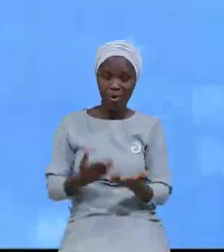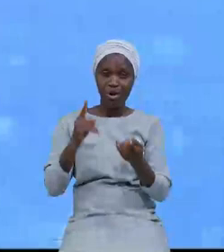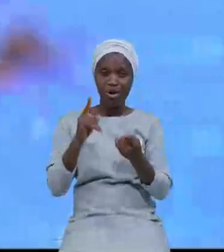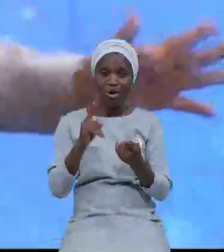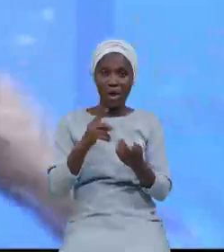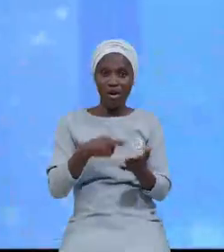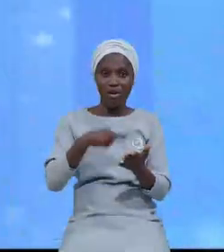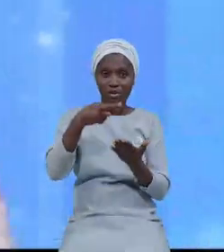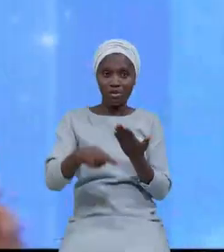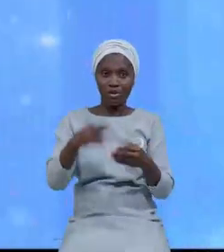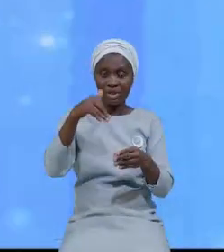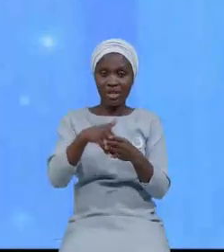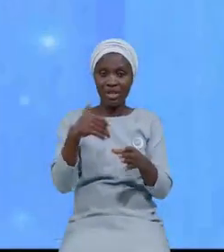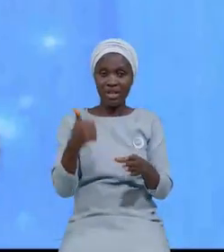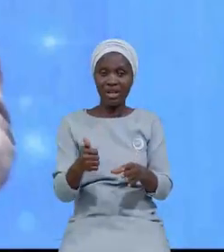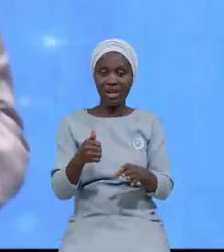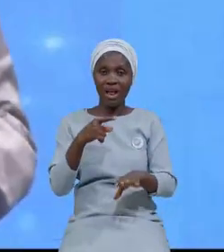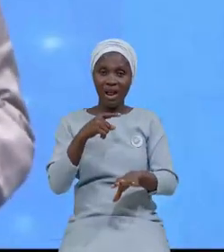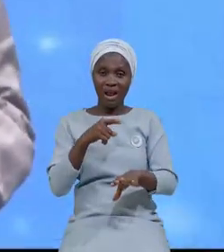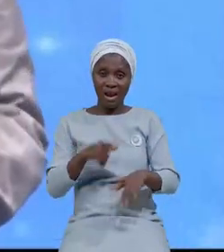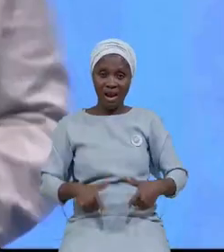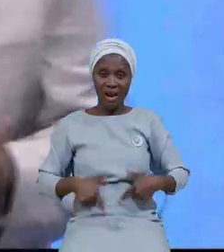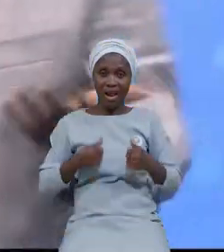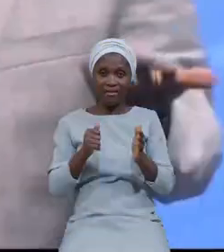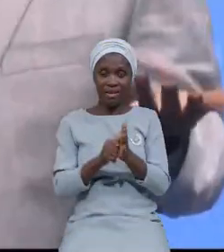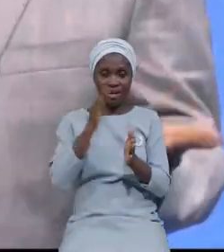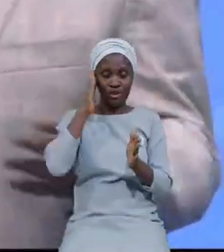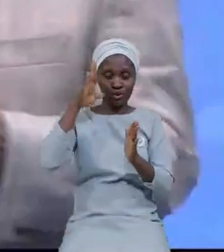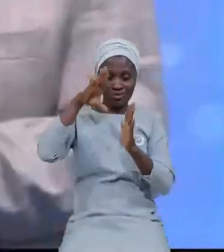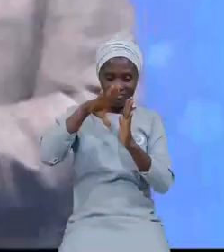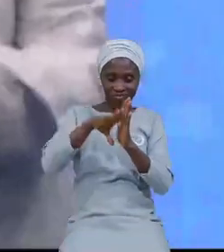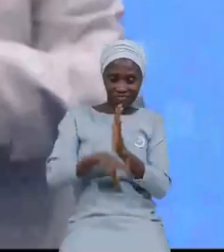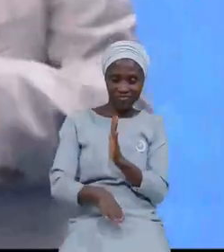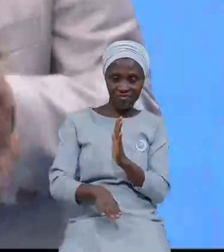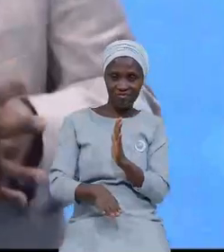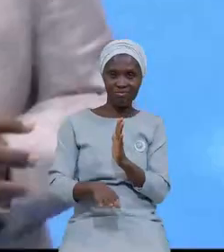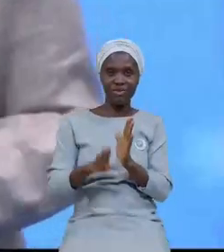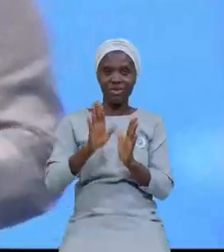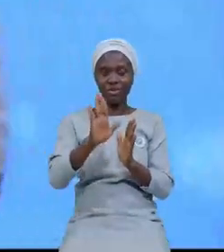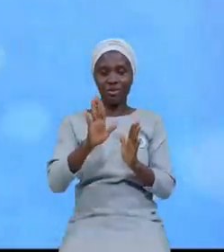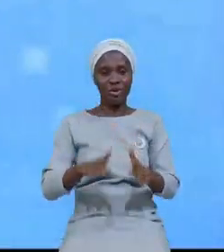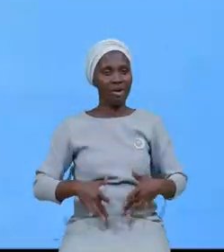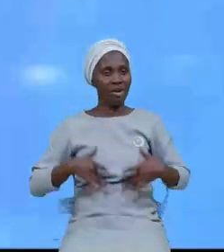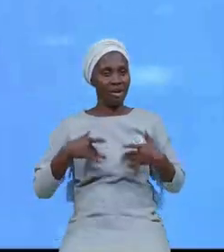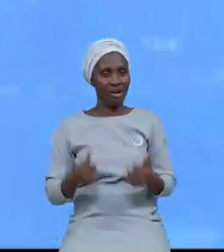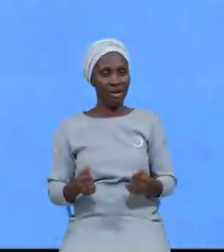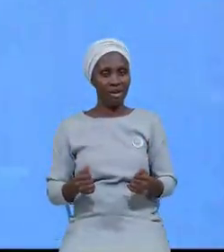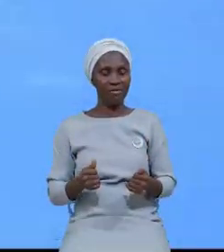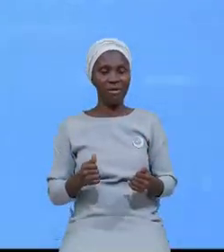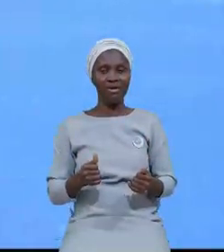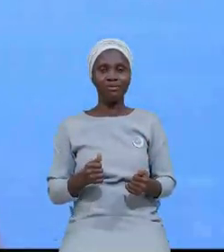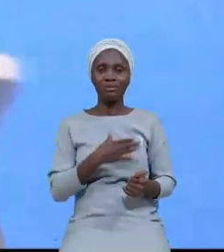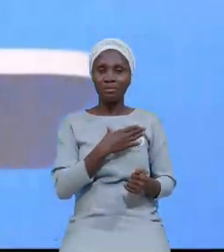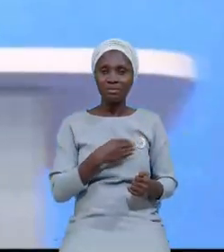une vie qui va vraiment perdre de valeur et tu mourras avant ton temps on était ignorant nous